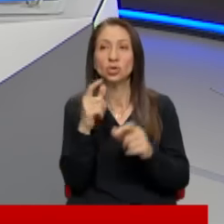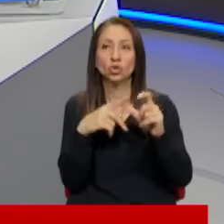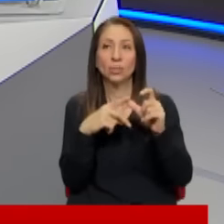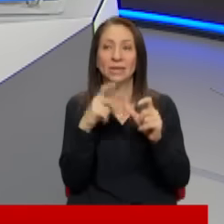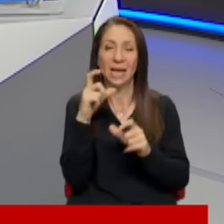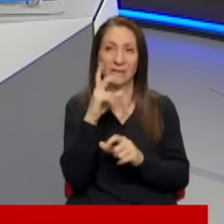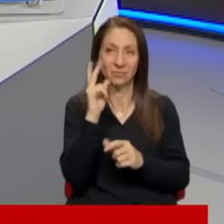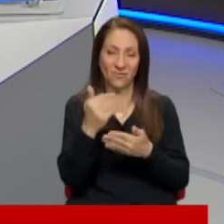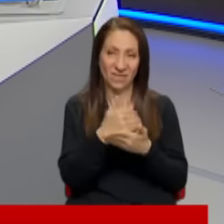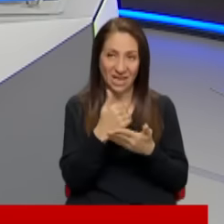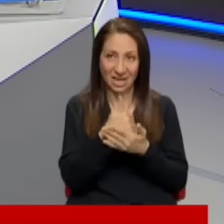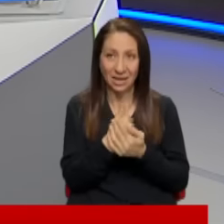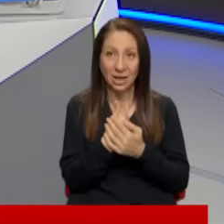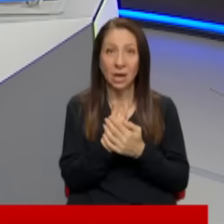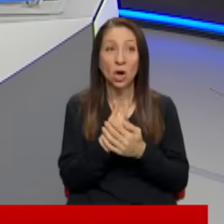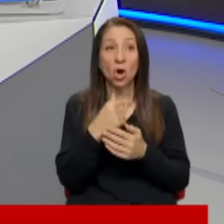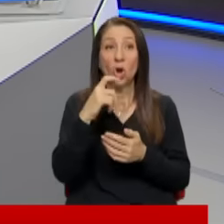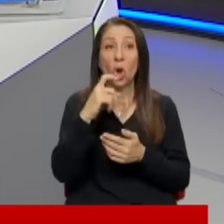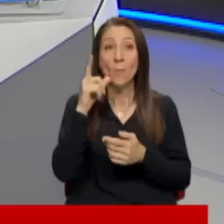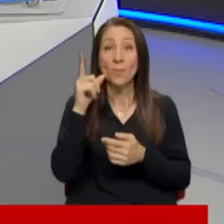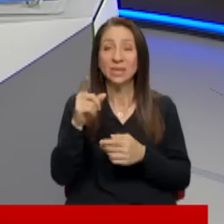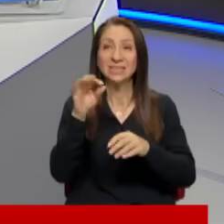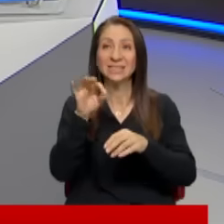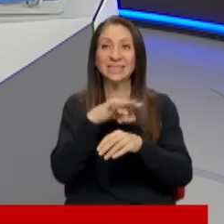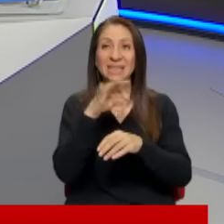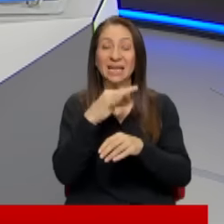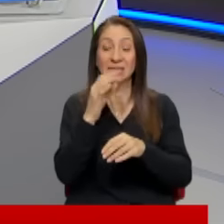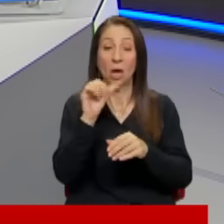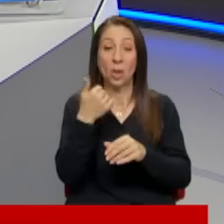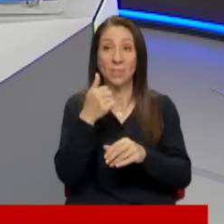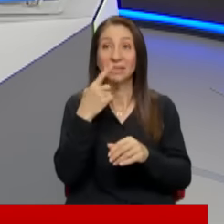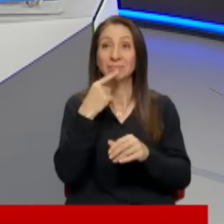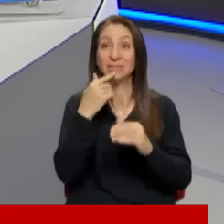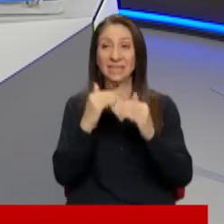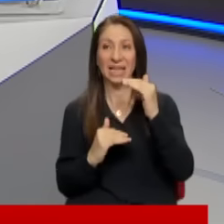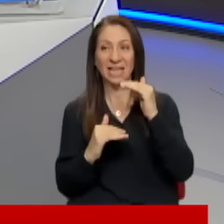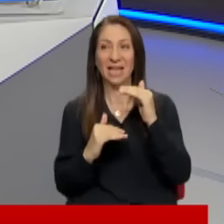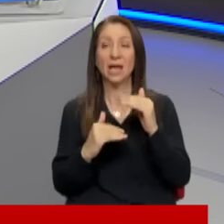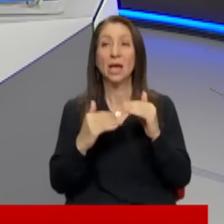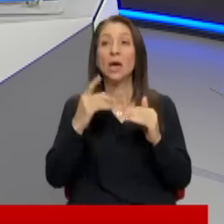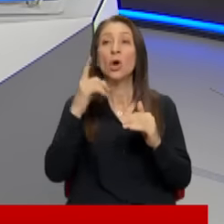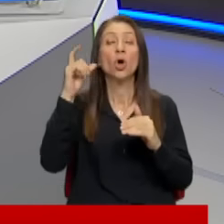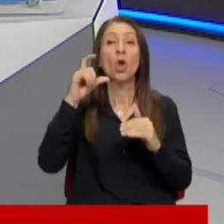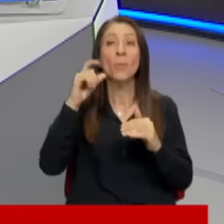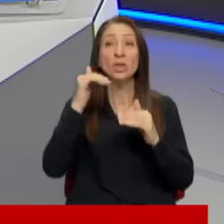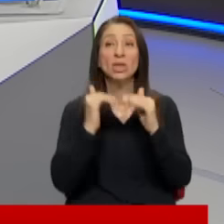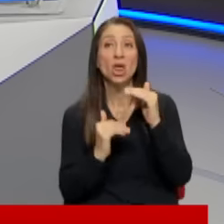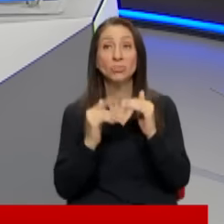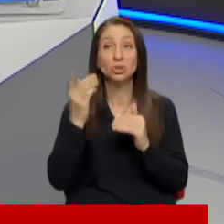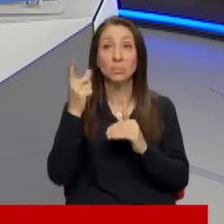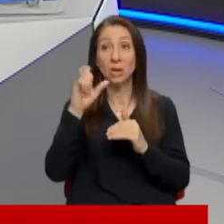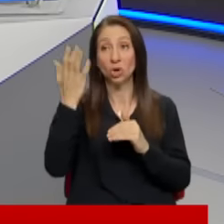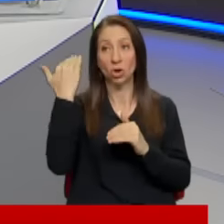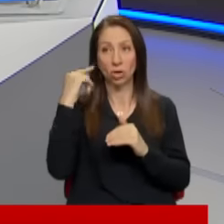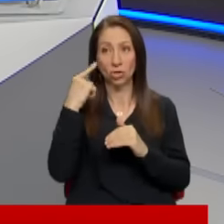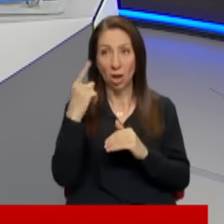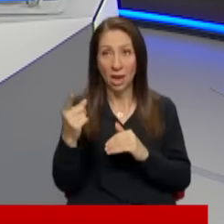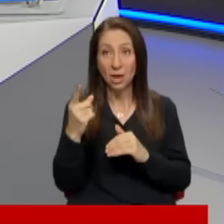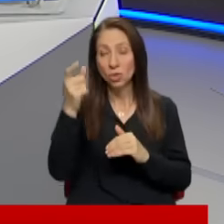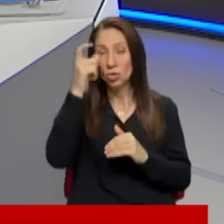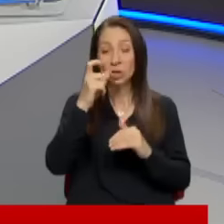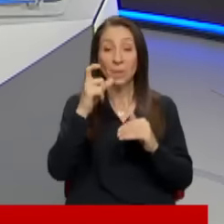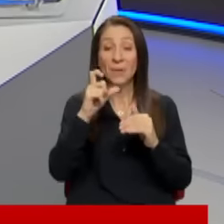ayına ait bir veri. Kolombiya'da sarı nokta daha önde, kırmızı geride. Yani Kolombiya'da gerilemiş aslında bir önceki aya göre. Türkiye'de